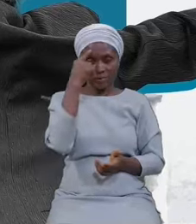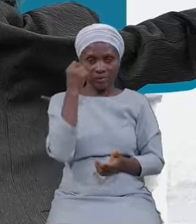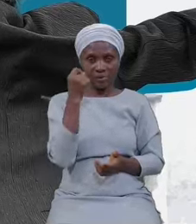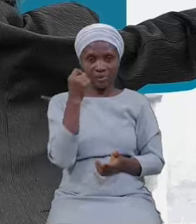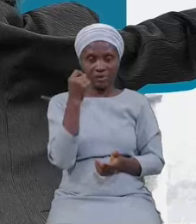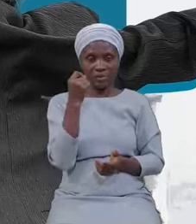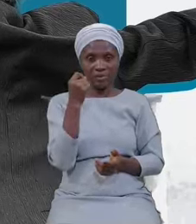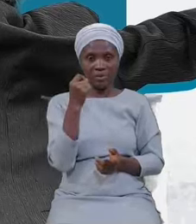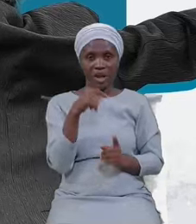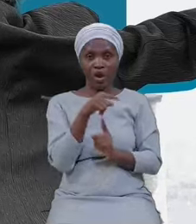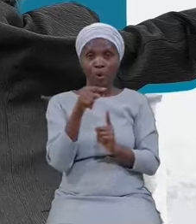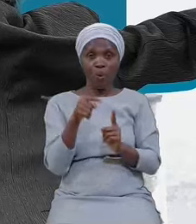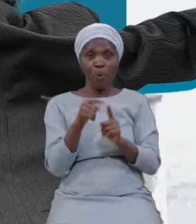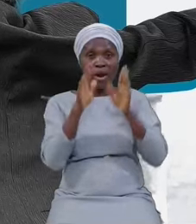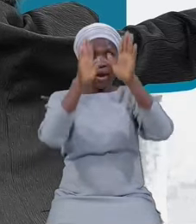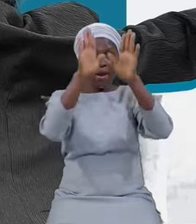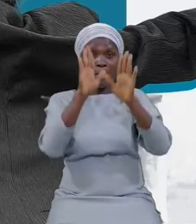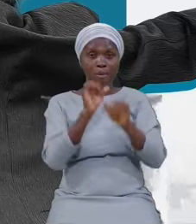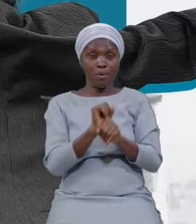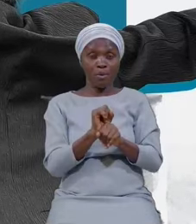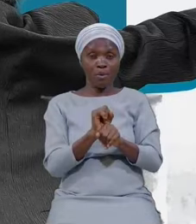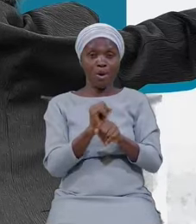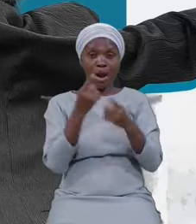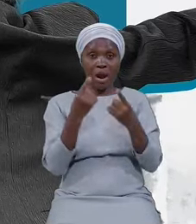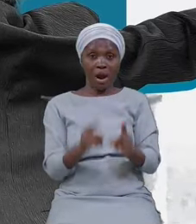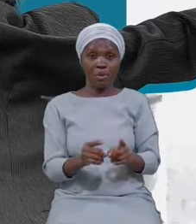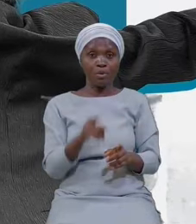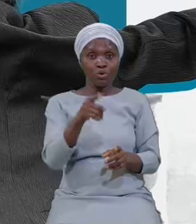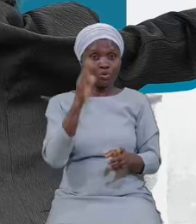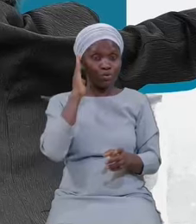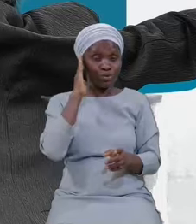Préparez-vous, parce que quand les miracles auront lieu,